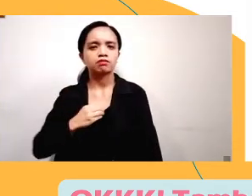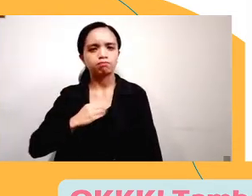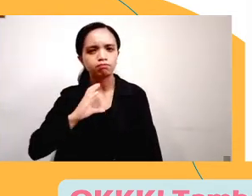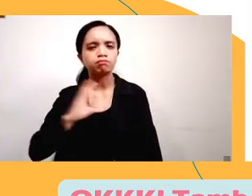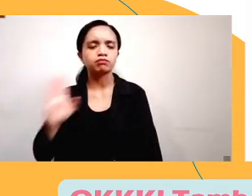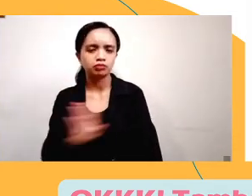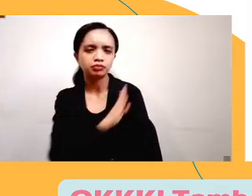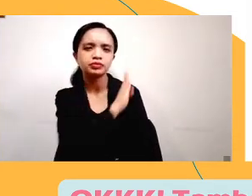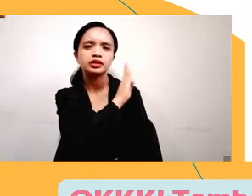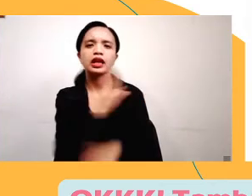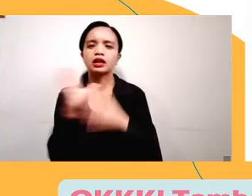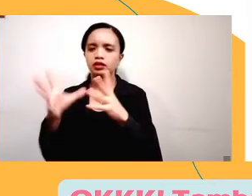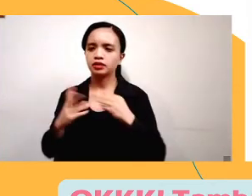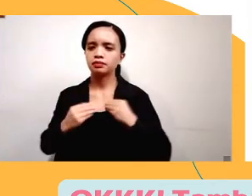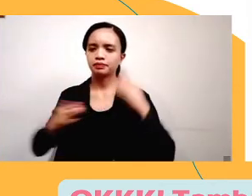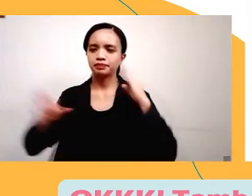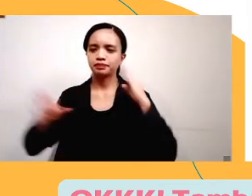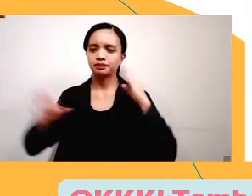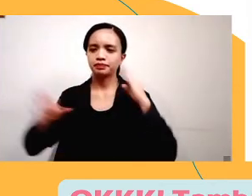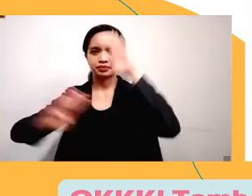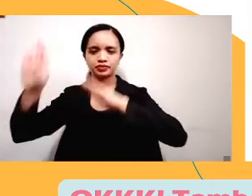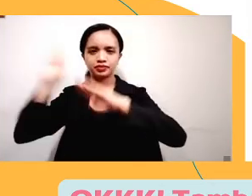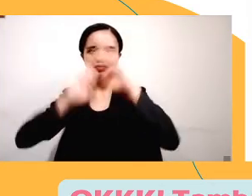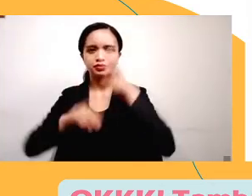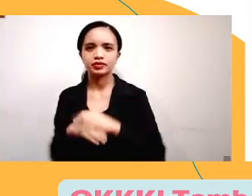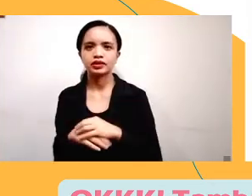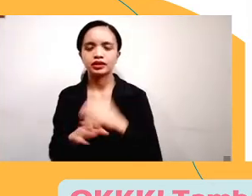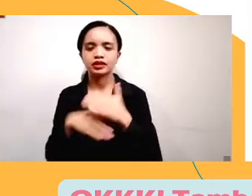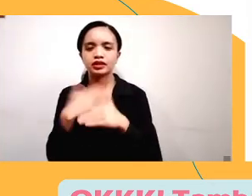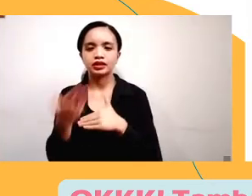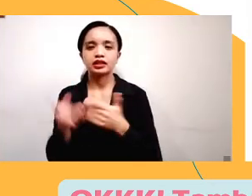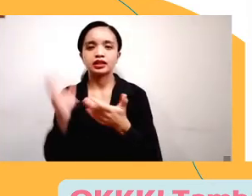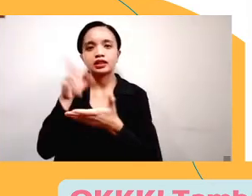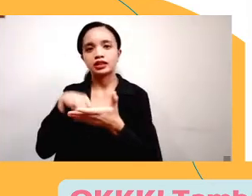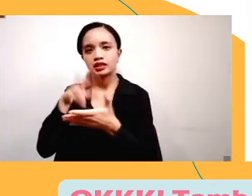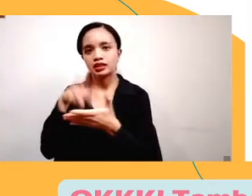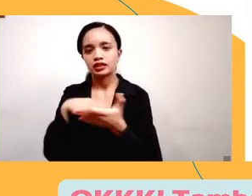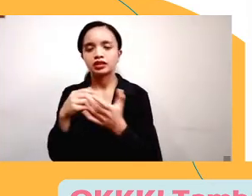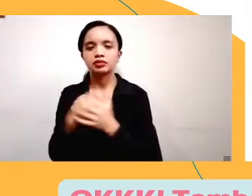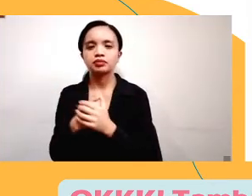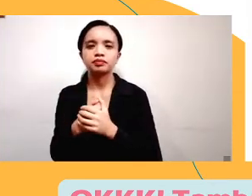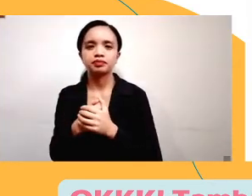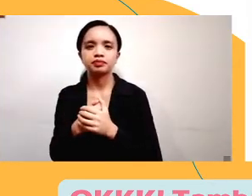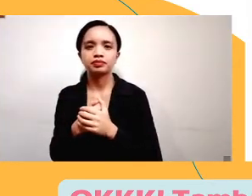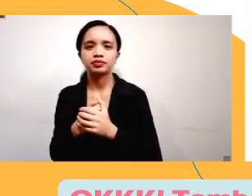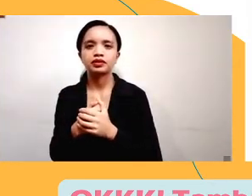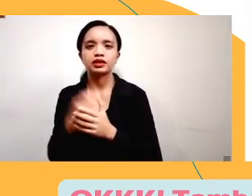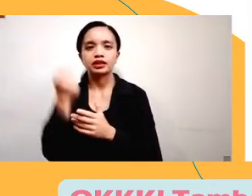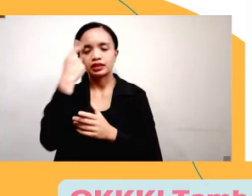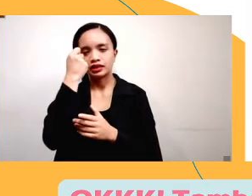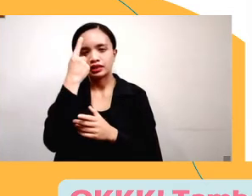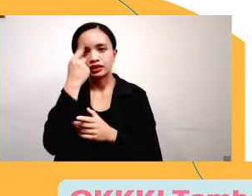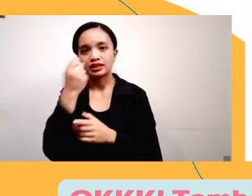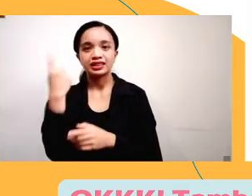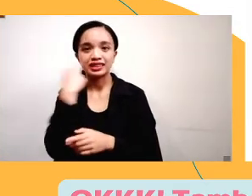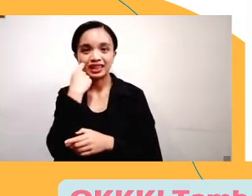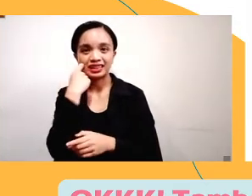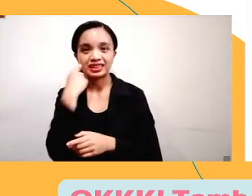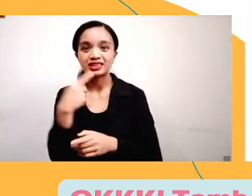problema. Greater reading comprehension para kay John Gabriel. So kanina kasi nabanggit ni Kuya Brian, di ba,